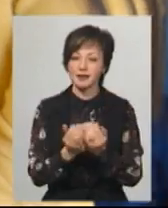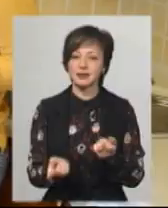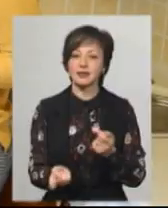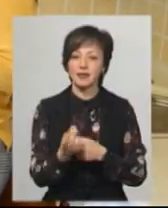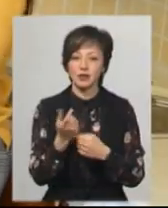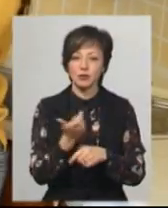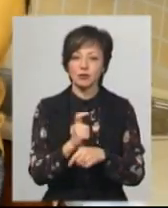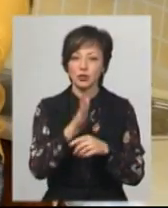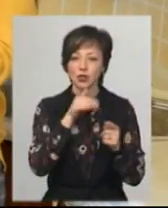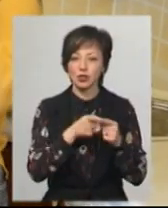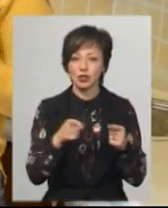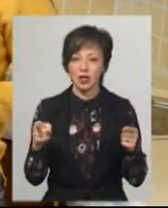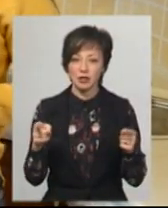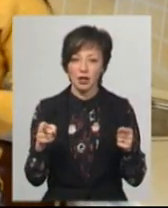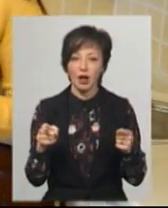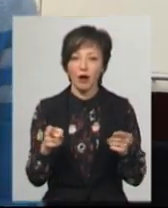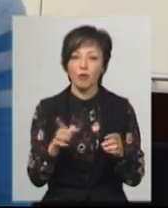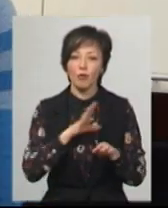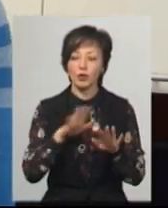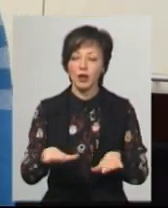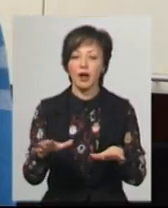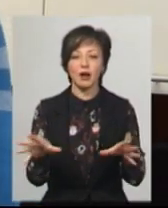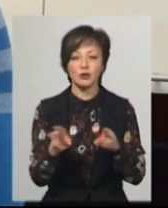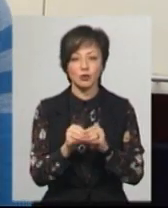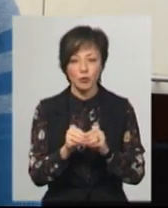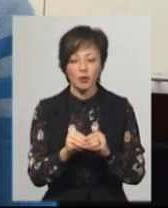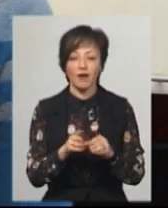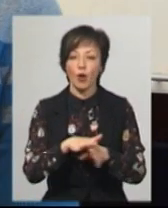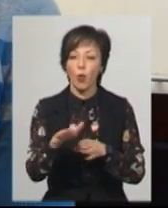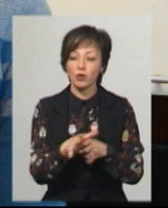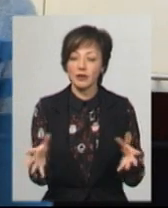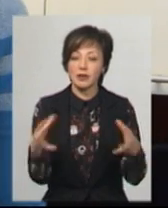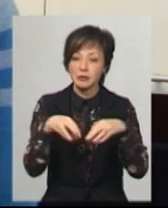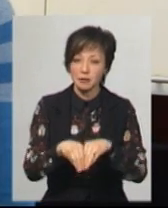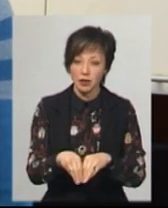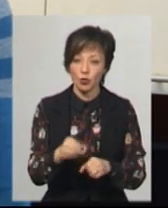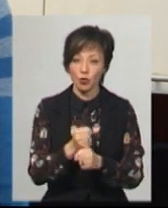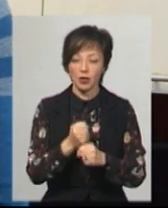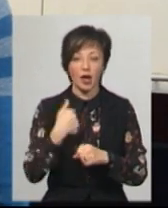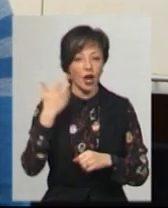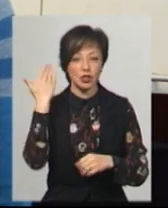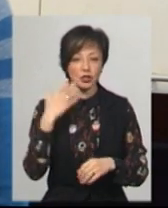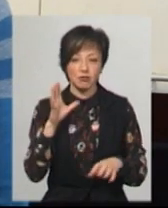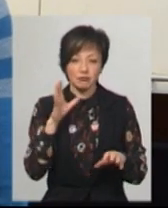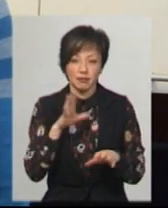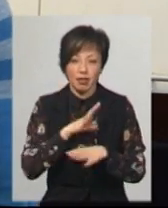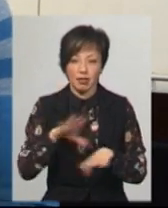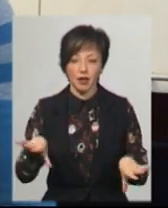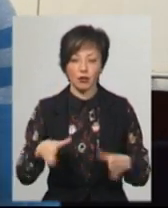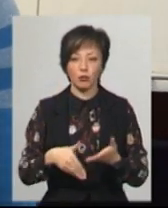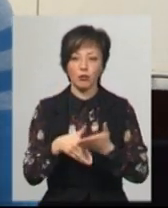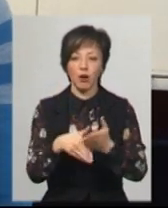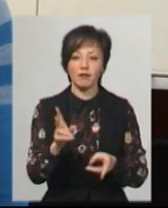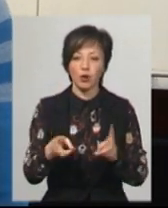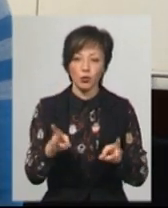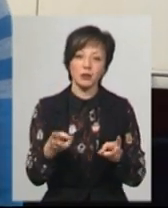побути разом і виконувати спільну роботу. Раніше я не так допомагав Алінці по кухні. От, маю можливість трошки